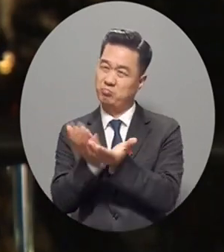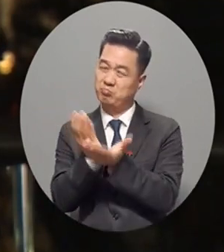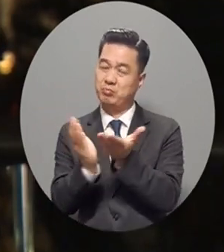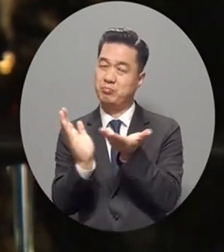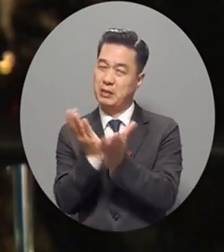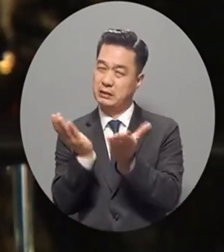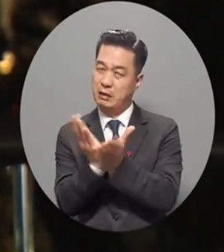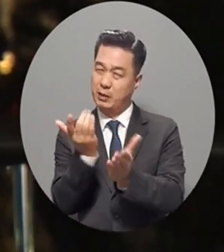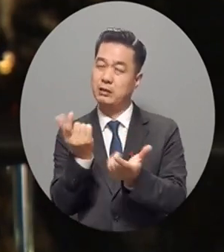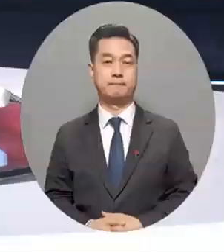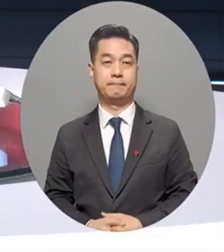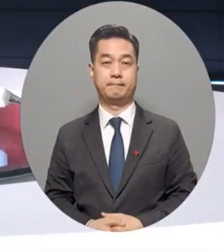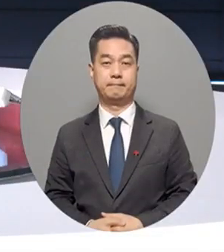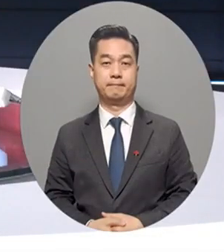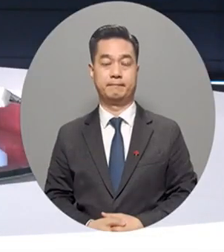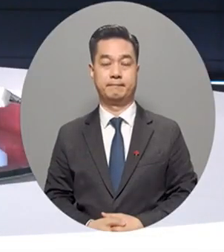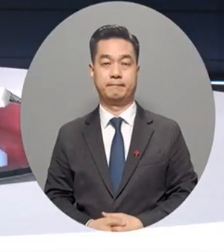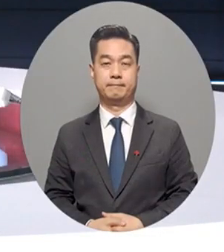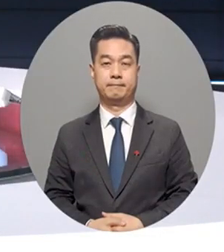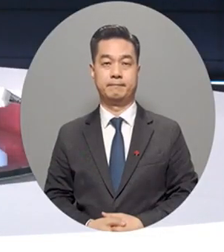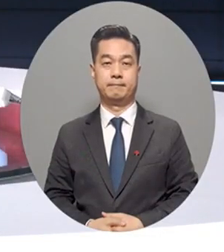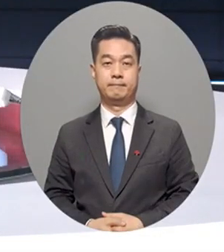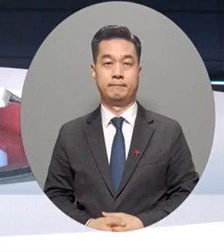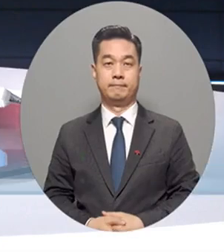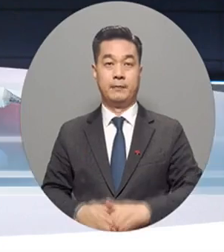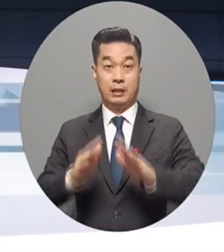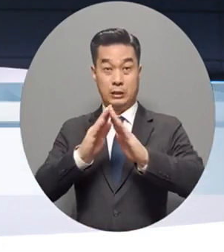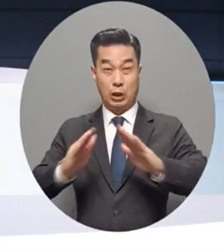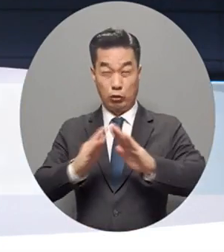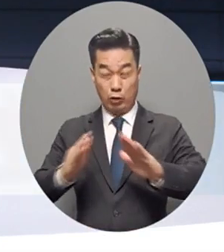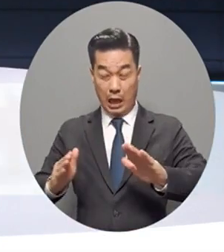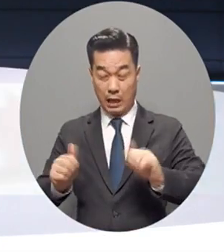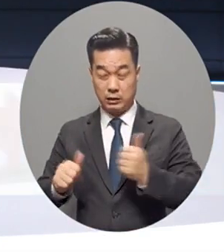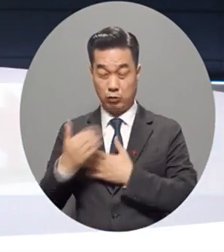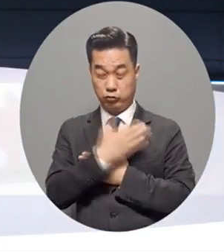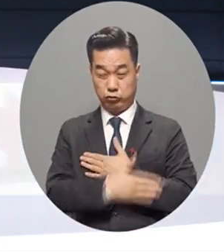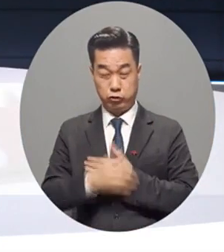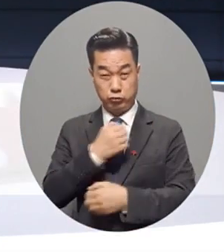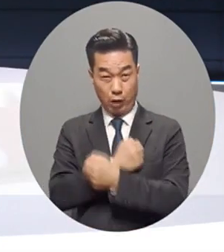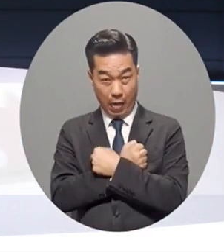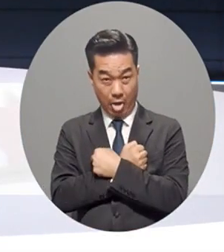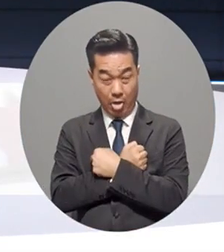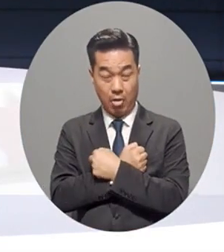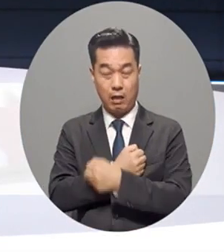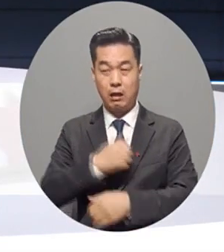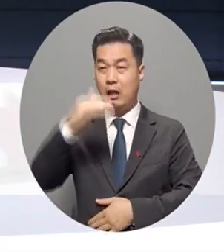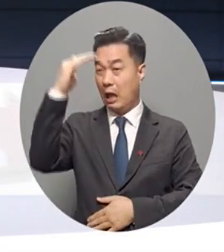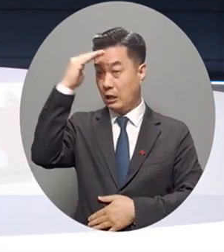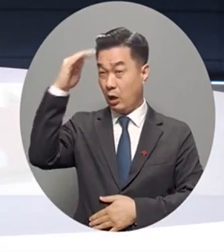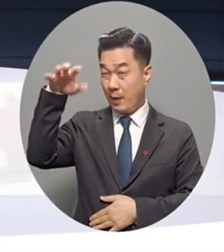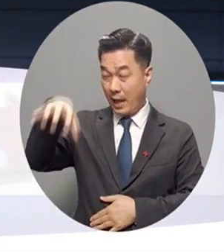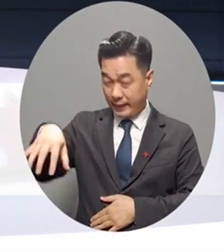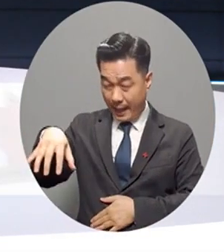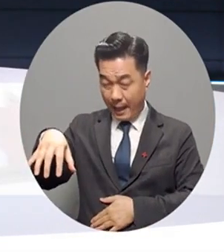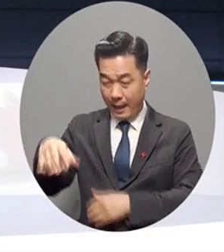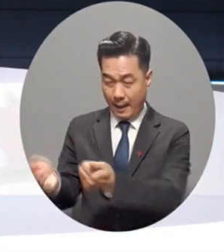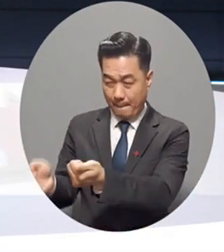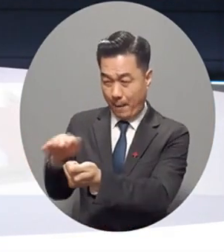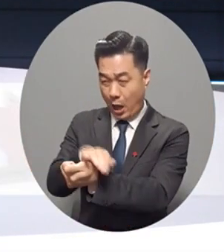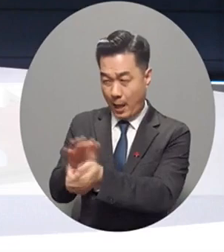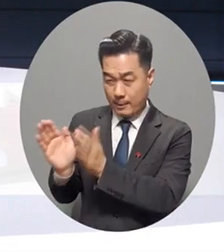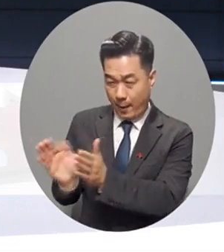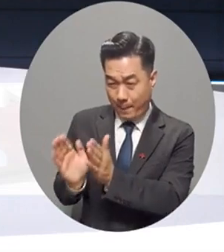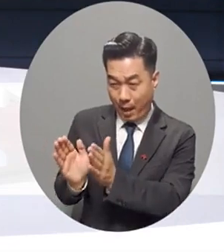뉴스 김민찬입니다. 전두환 씨의 유해를 경기도 파주의 한 전망대 부지에 묻으려던 계획이 결국